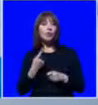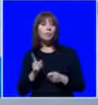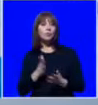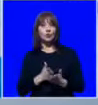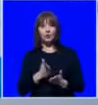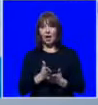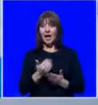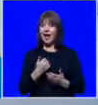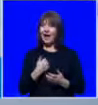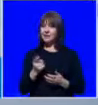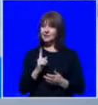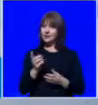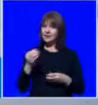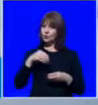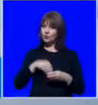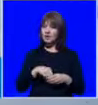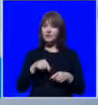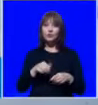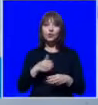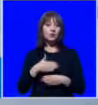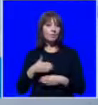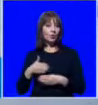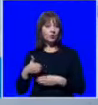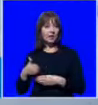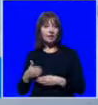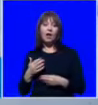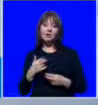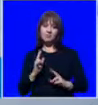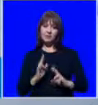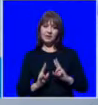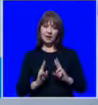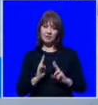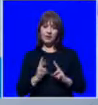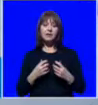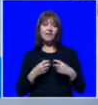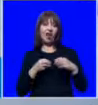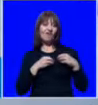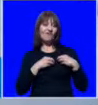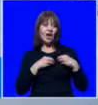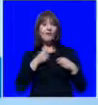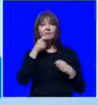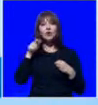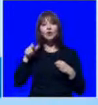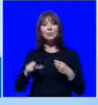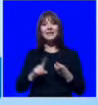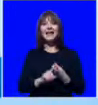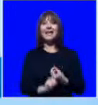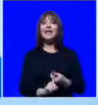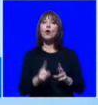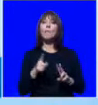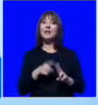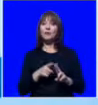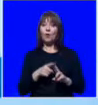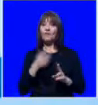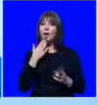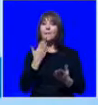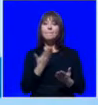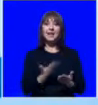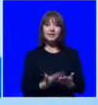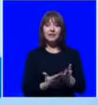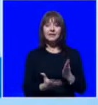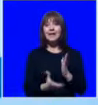Сега аз не съм участвал в този процес, но съм съгласен и вярвам на думите на Кирил Петков. Предлагани са експертни фигури